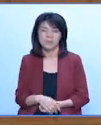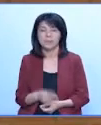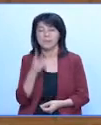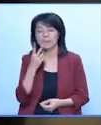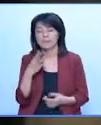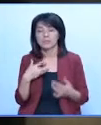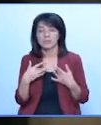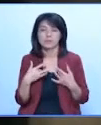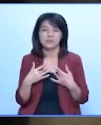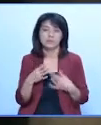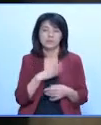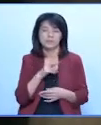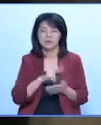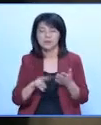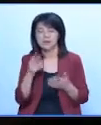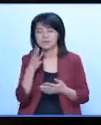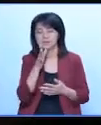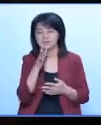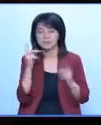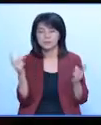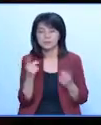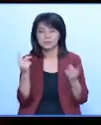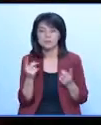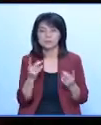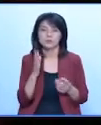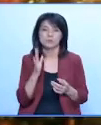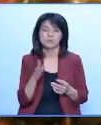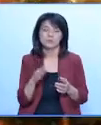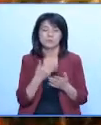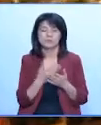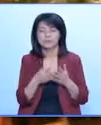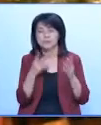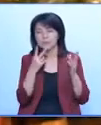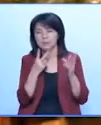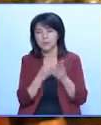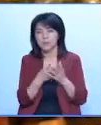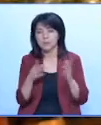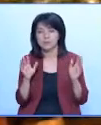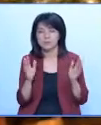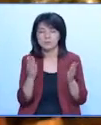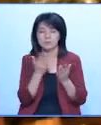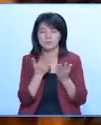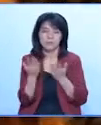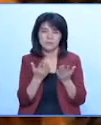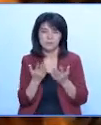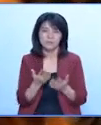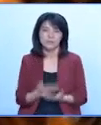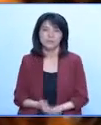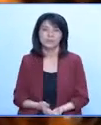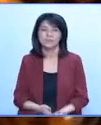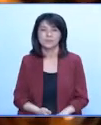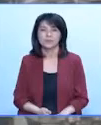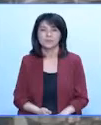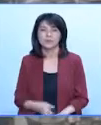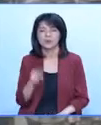жеңістің 75 жылдығына арналған премьера жоспарланған. Енді ол қойылымдар карантин аяқталып, жөндеу жұмыстары жасалғаннан кейін ғана көрерменге жол